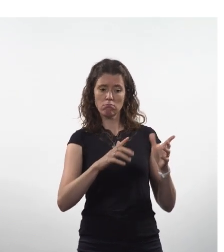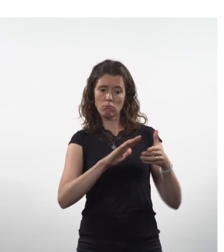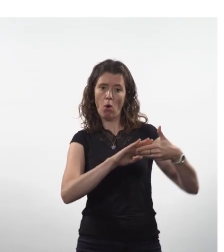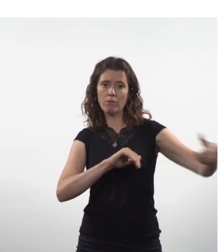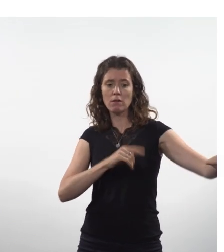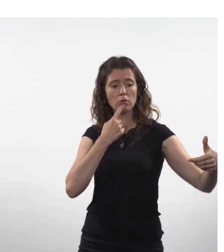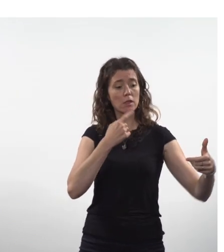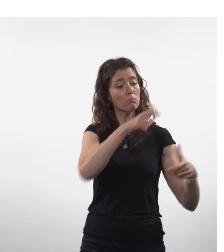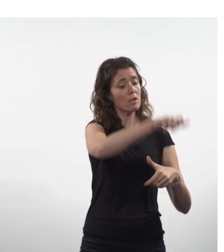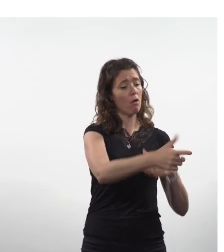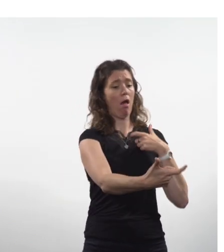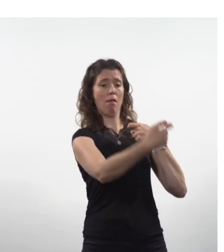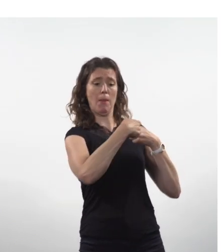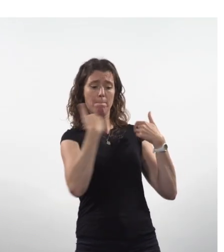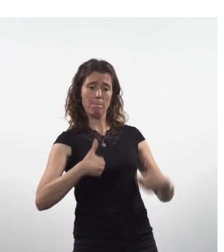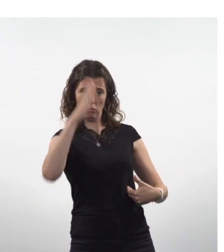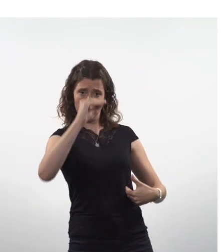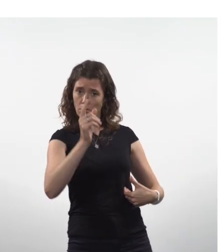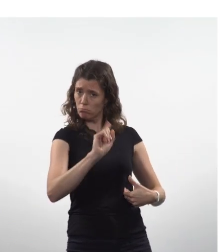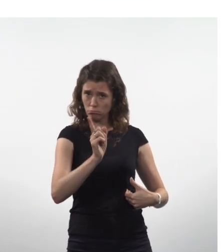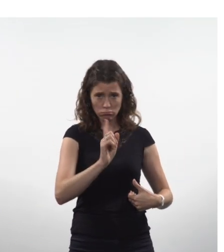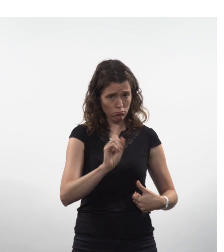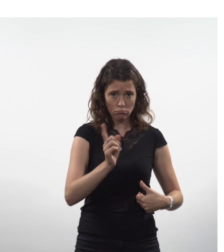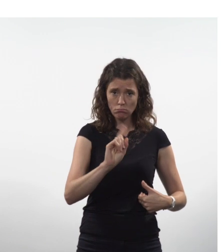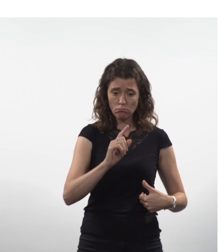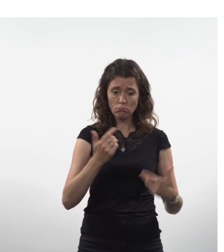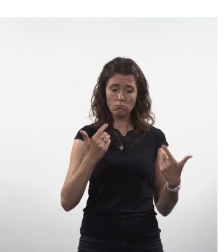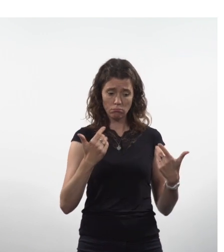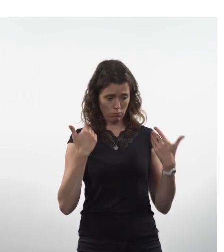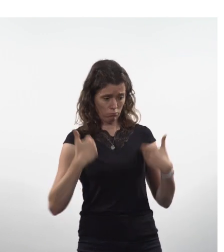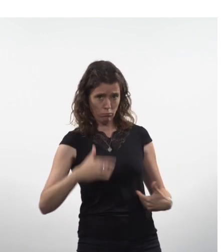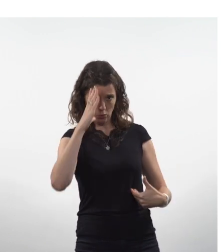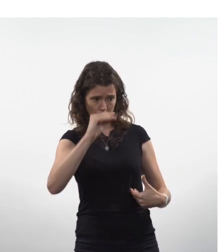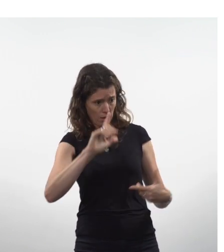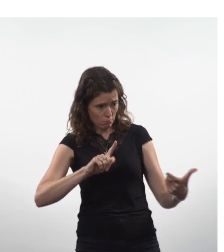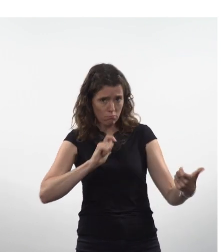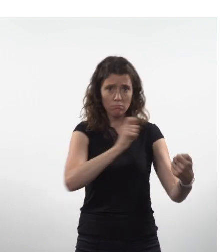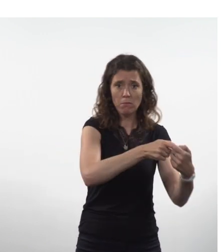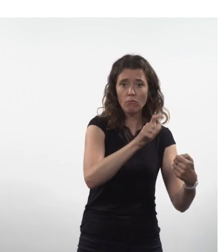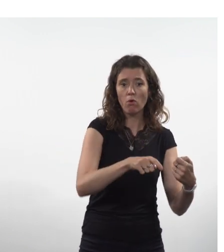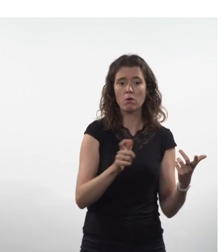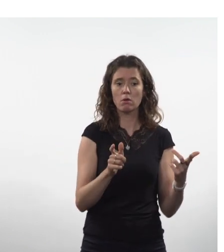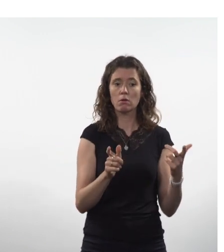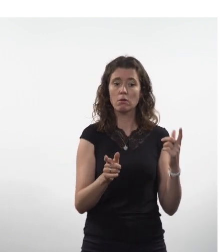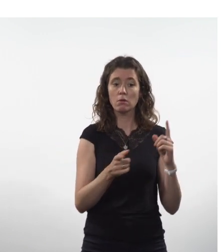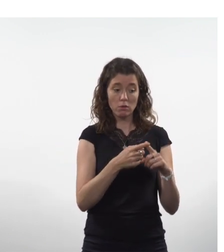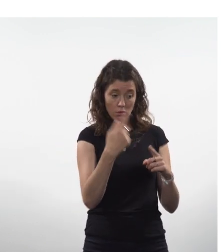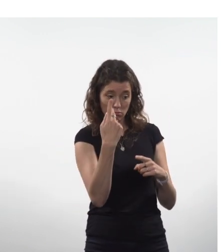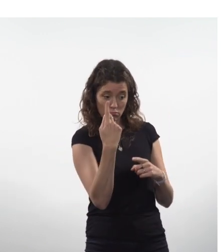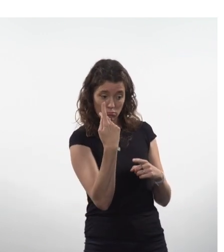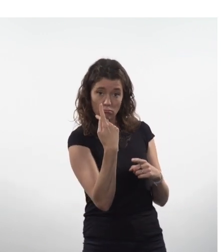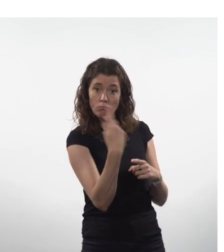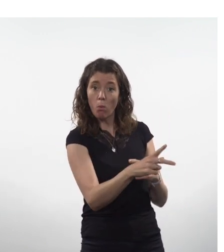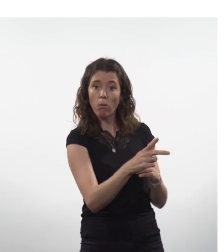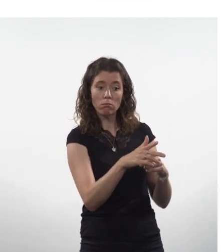des professionnels, mais c'est au dispositif de soin d'utiliser la langue, et là, chaque mot est très important, dans laquelle le patient est le plus à